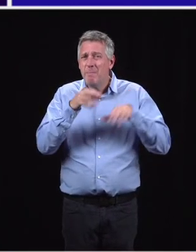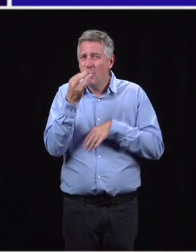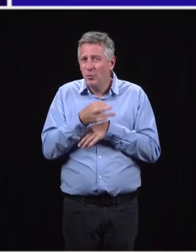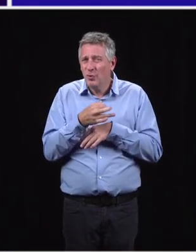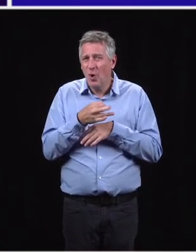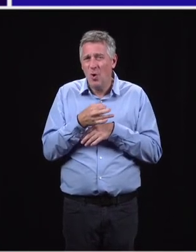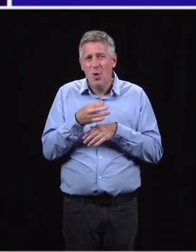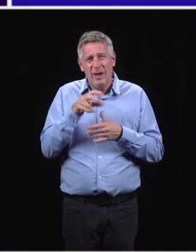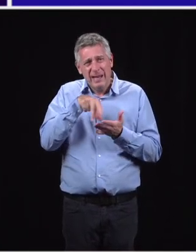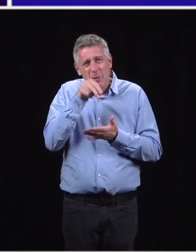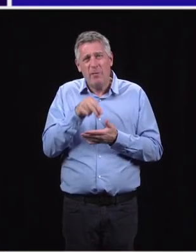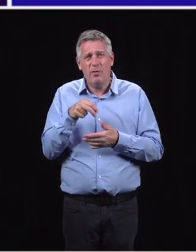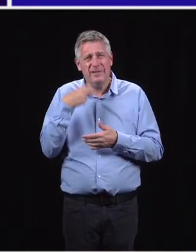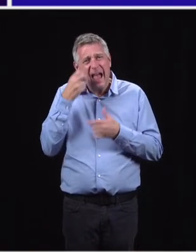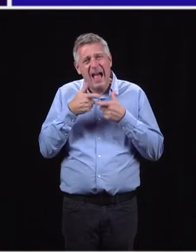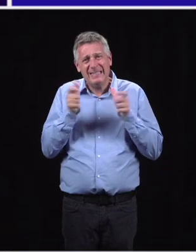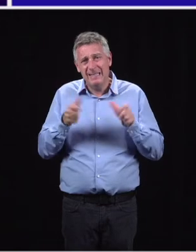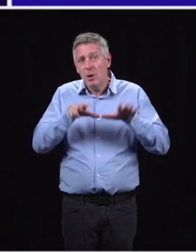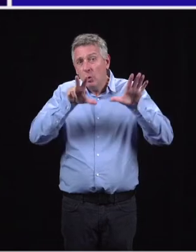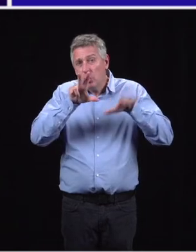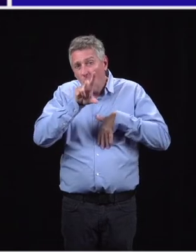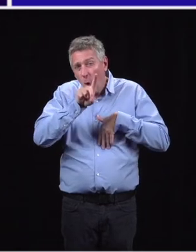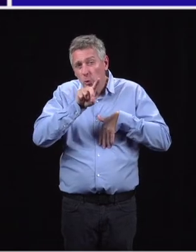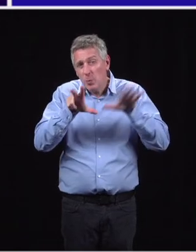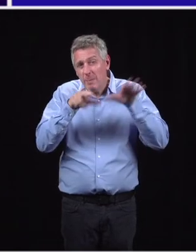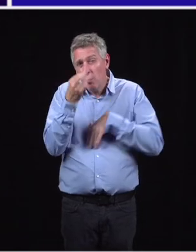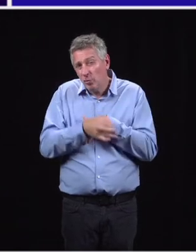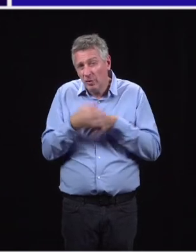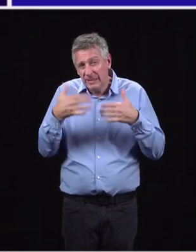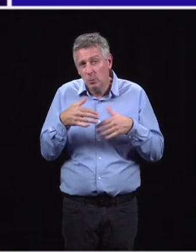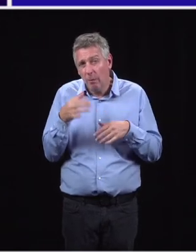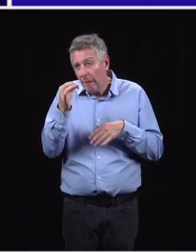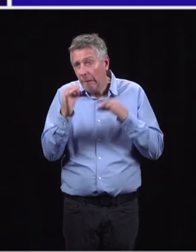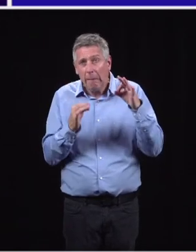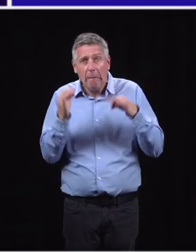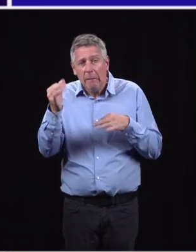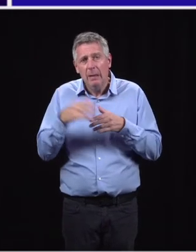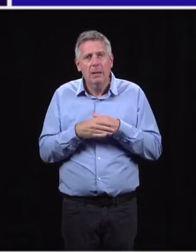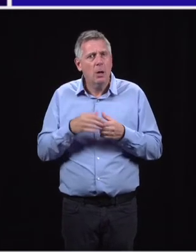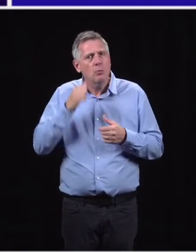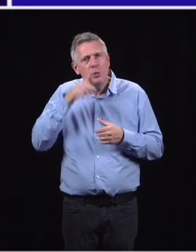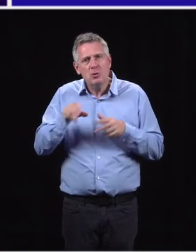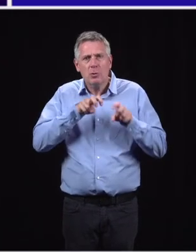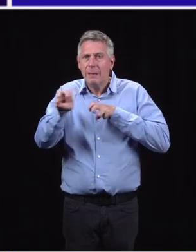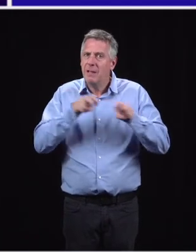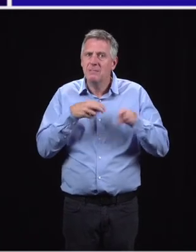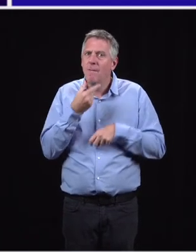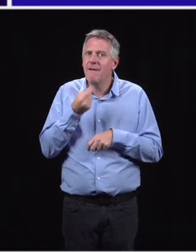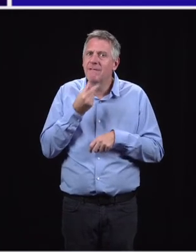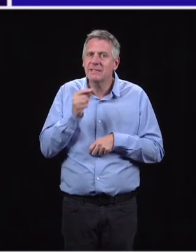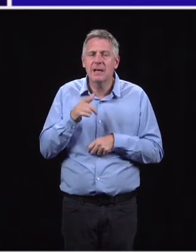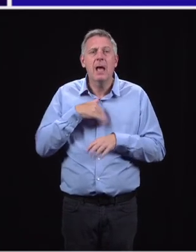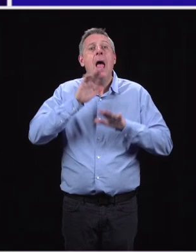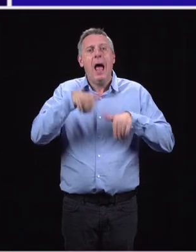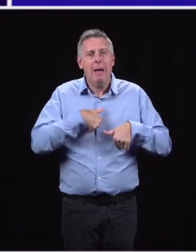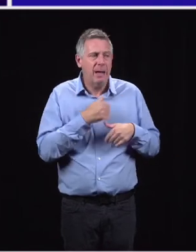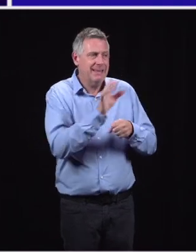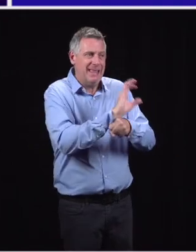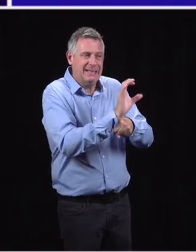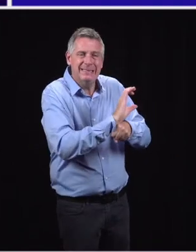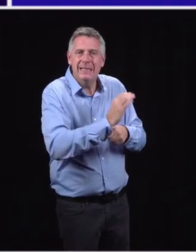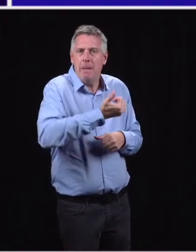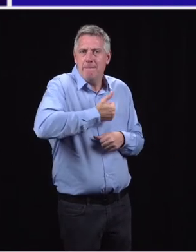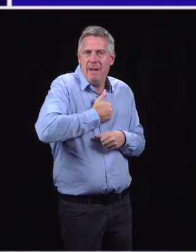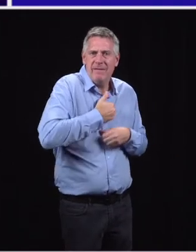accessible en Île-de-France ce qui fait que ça devient très compliqué quand on peut se déplacer du quotidien et quand on veut se retourner vers le privé c'est à dire les taxis